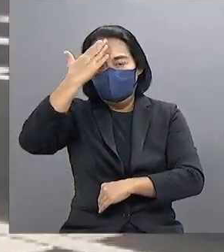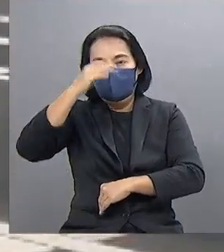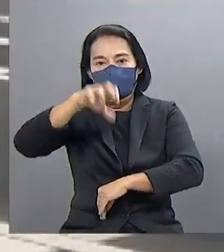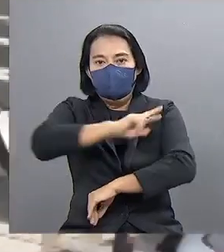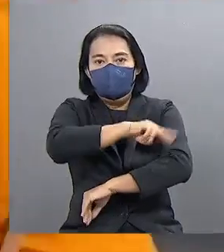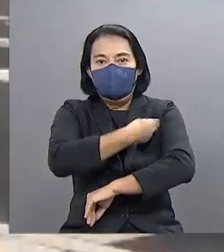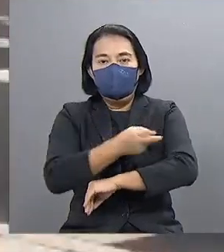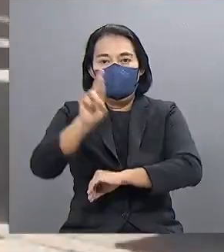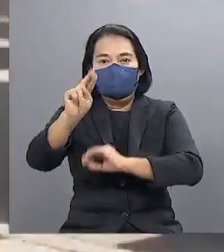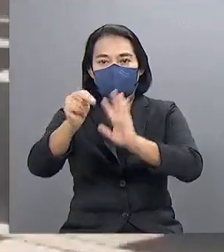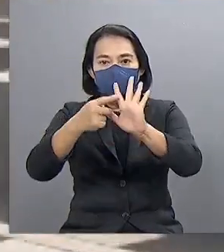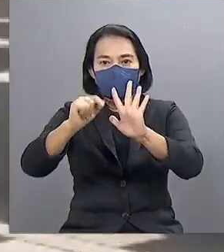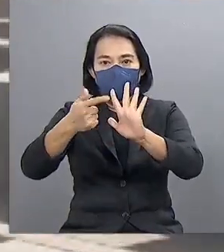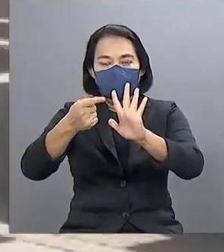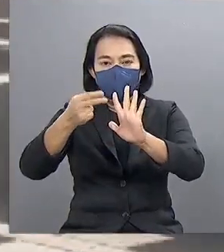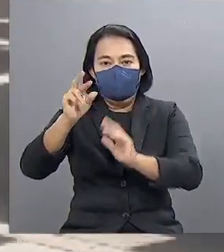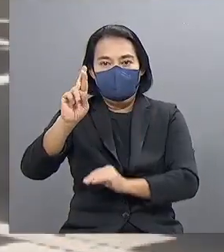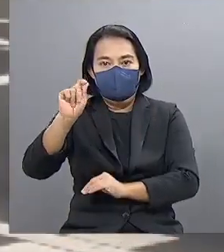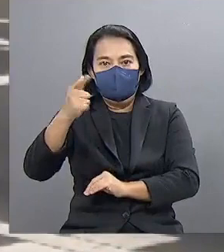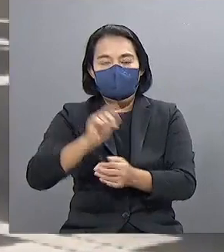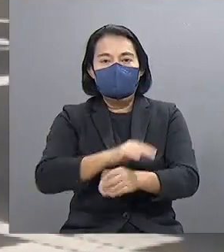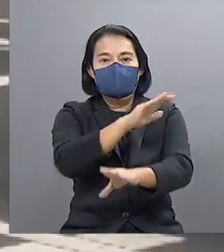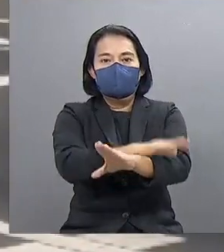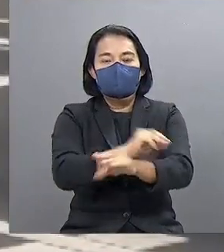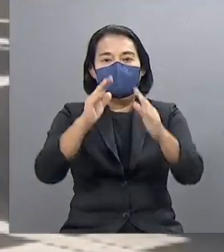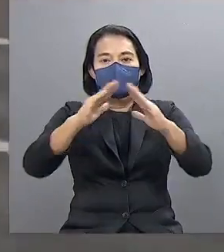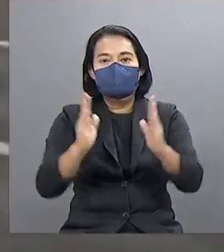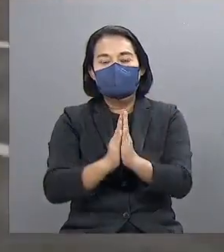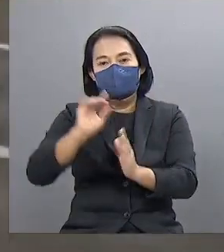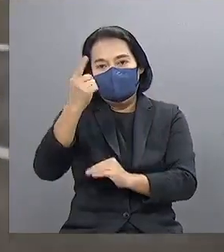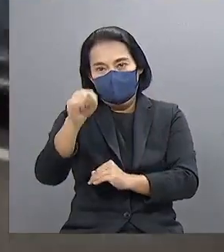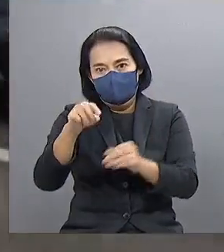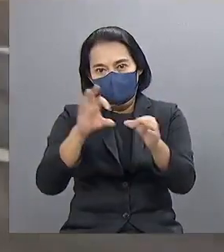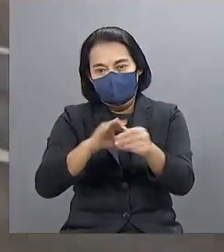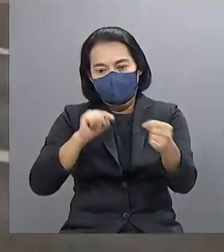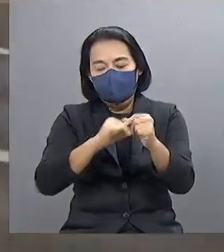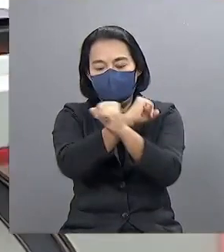แยกวัดใหม่เรไรทองก่อนถึง3แยกถนนหักเพื่อป้องกันอุบัติเหตุค่ะ